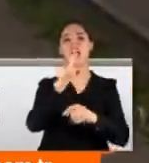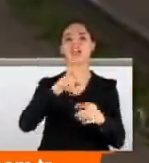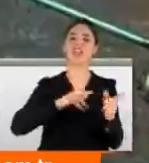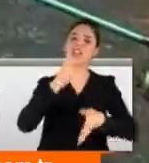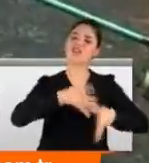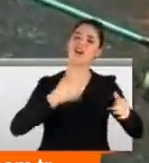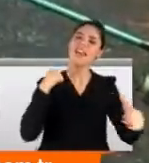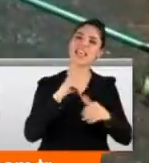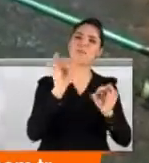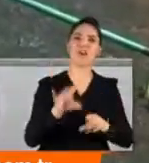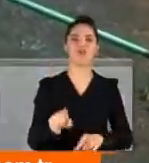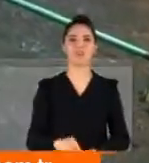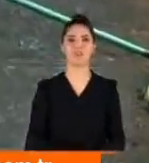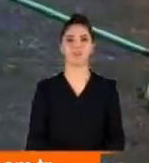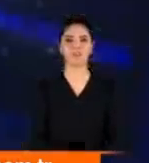geri döndü.